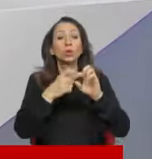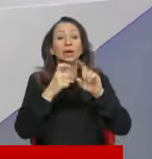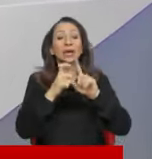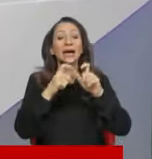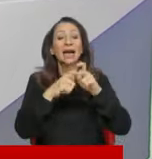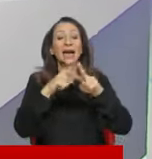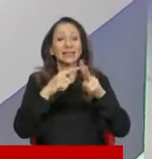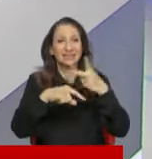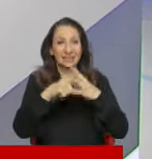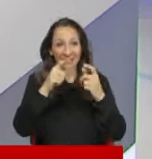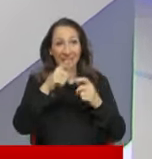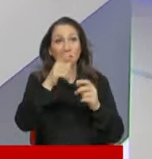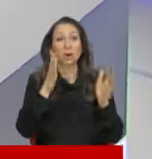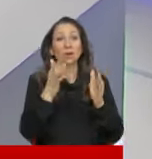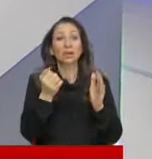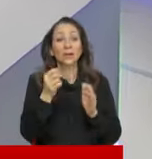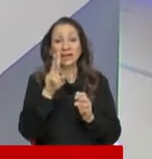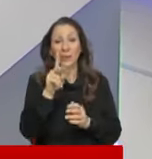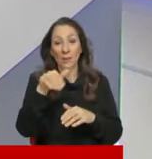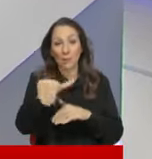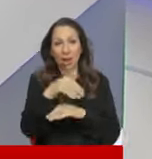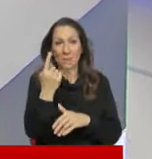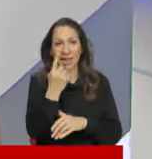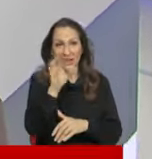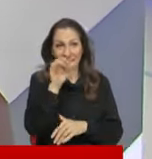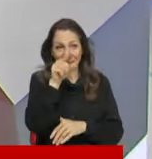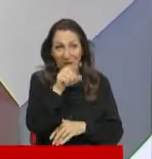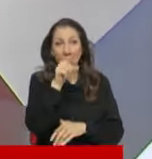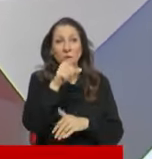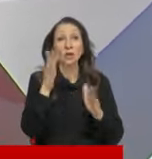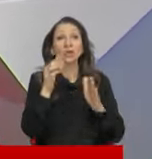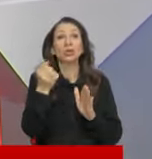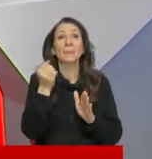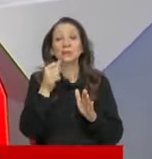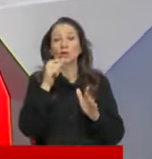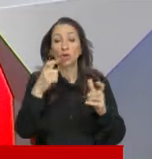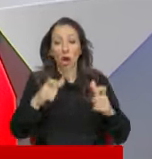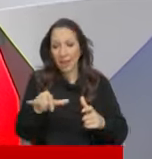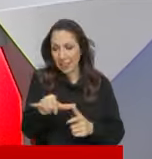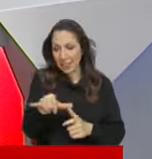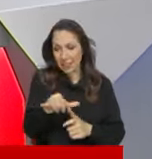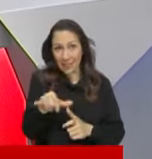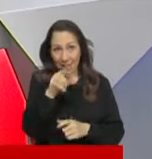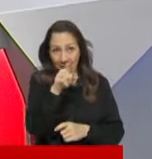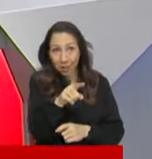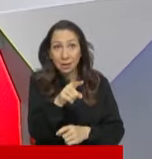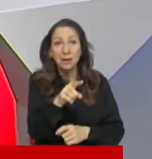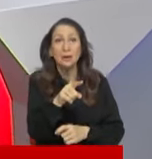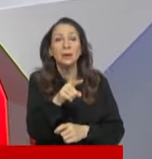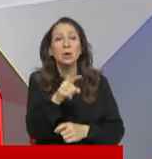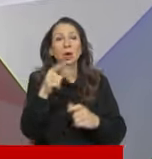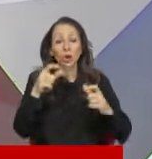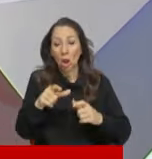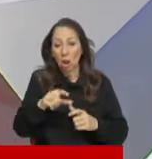Eee Küçükçekmece'de 21 Mahallemizden bir tanesi ve Burası Küçükçekmece gölüne kıyısı olan bir mahalleden bahsediyoruz